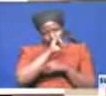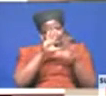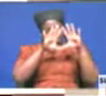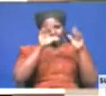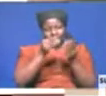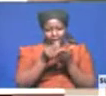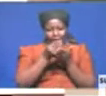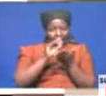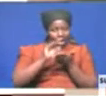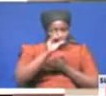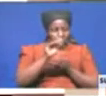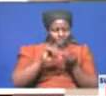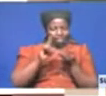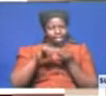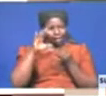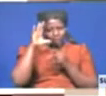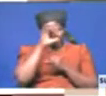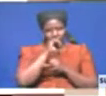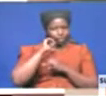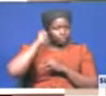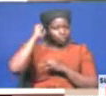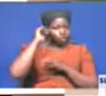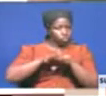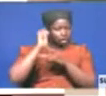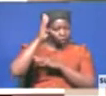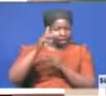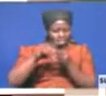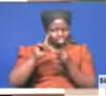nia njema kisiasa na vilevile ukosefu wa utekelezwaji wa